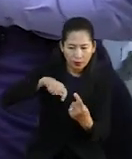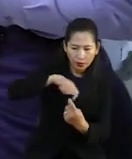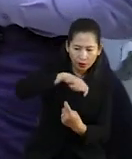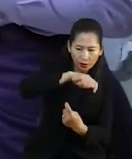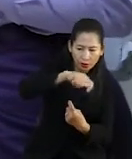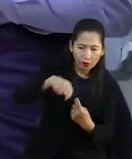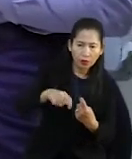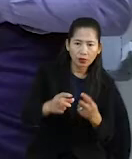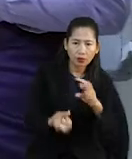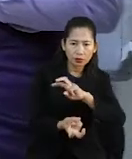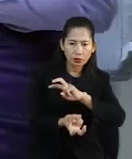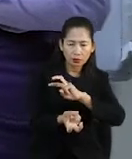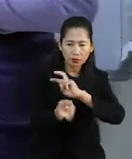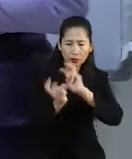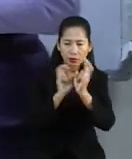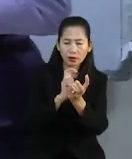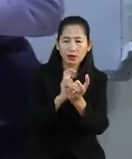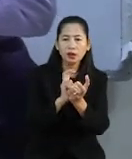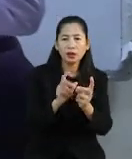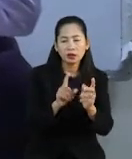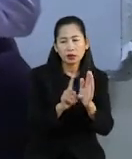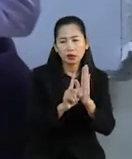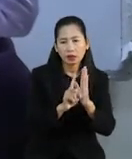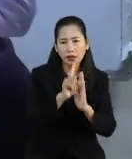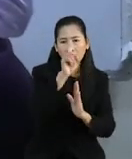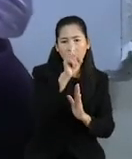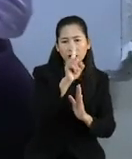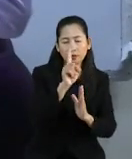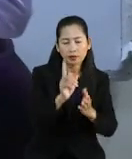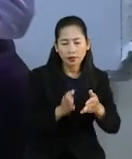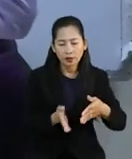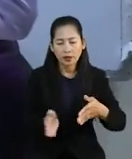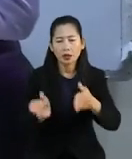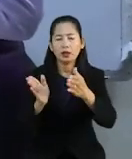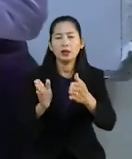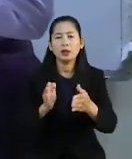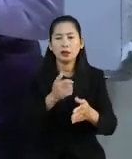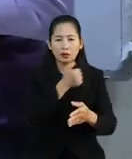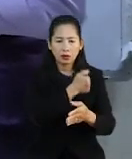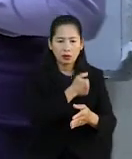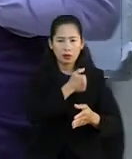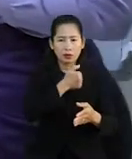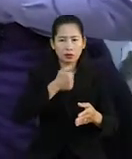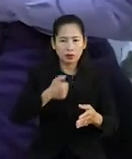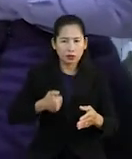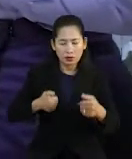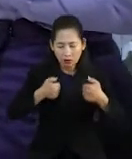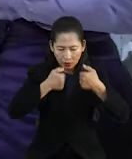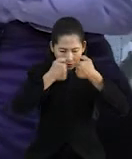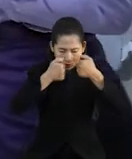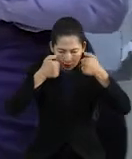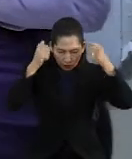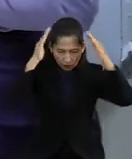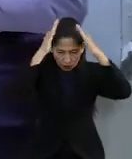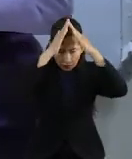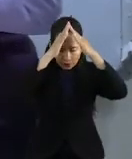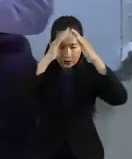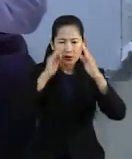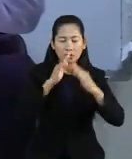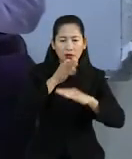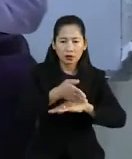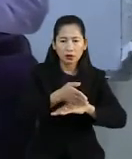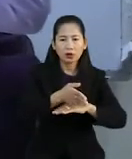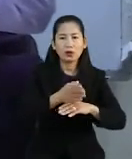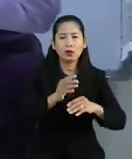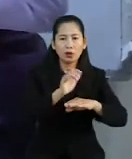bà thân nó trừ thơ đầm nà tử chướng ta mổ ha vị thay bè nà rủ đóm chơi lòng cát bị miên ai kỳ riết tử trăng